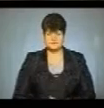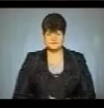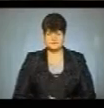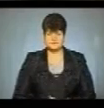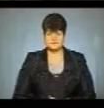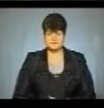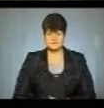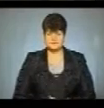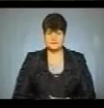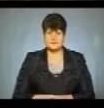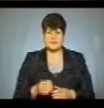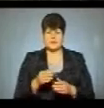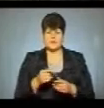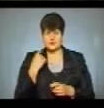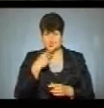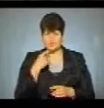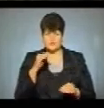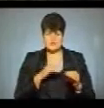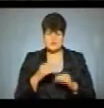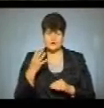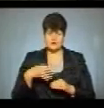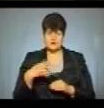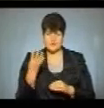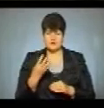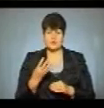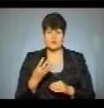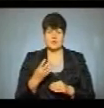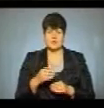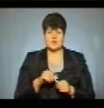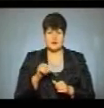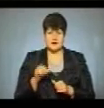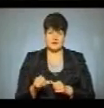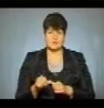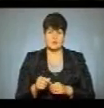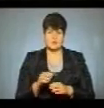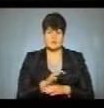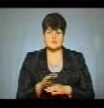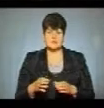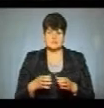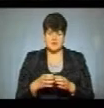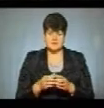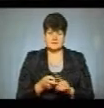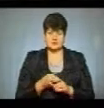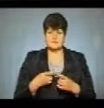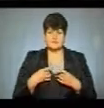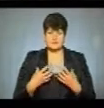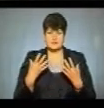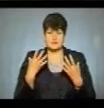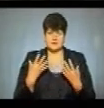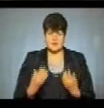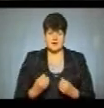Пане підполковнику, особовий склад 44-ї окремої артилерійської бригади з нагоди святкування Дня ракетних військ і